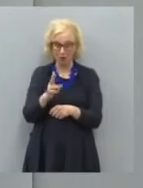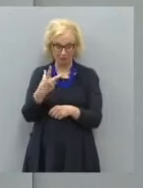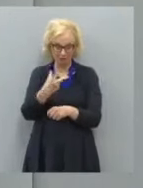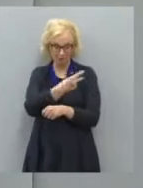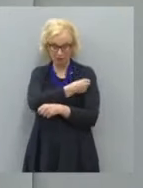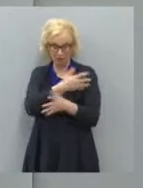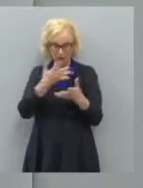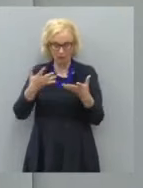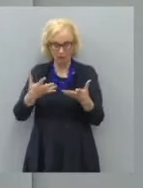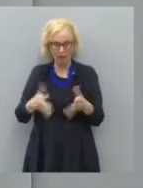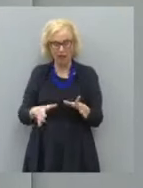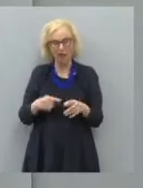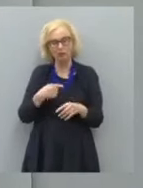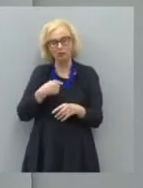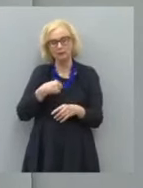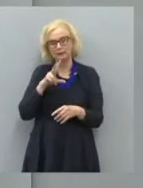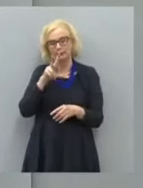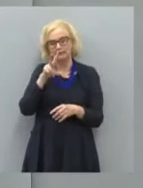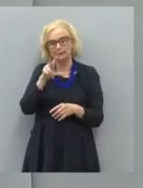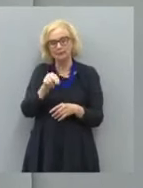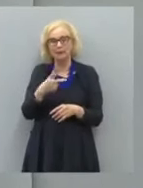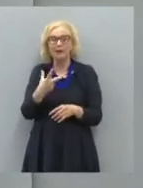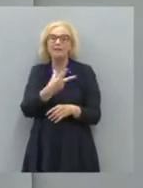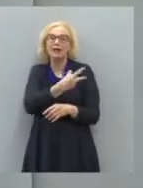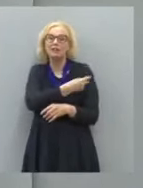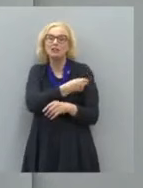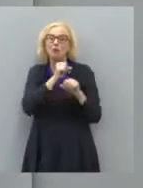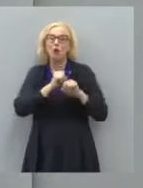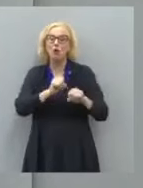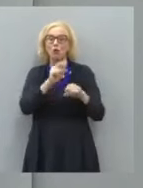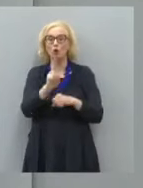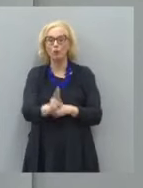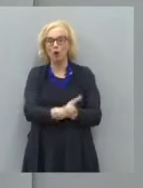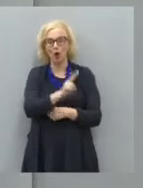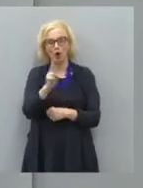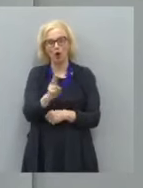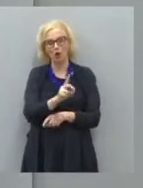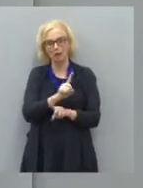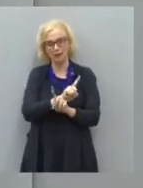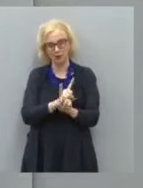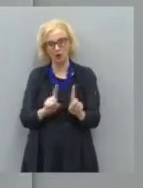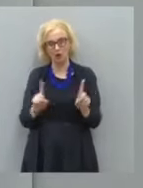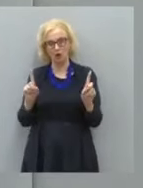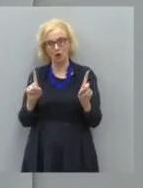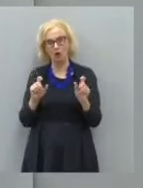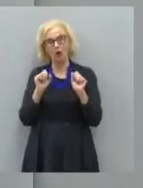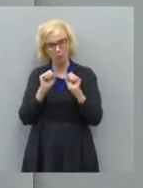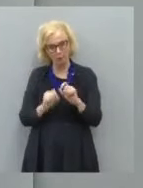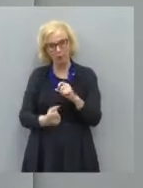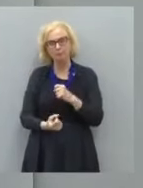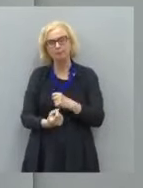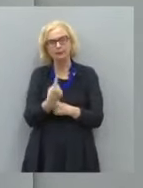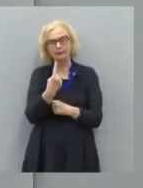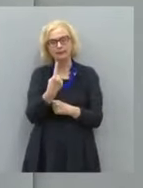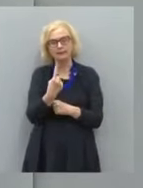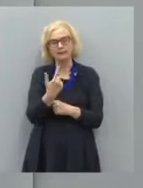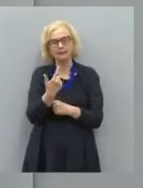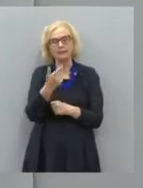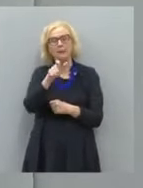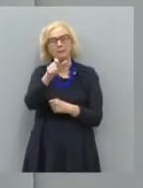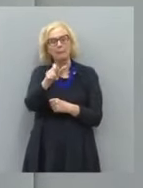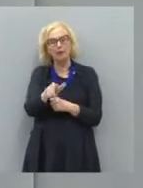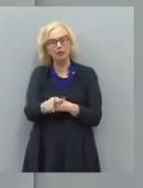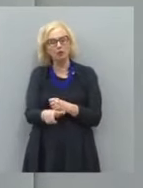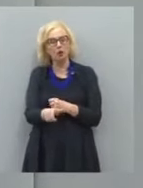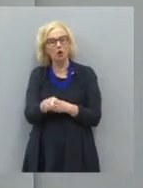ordini dico sempre che il vaccino non è un vaccino contro la morte per cui è normale capita che anche soggetti che sono